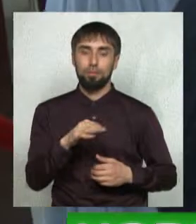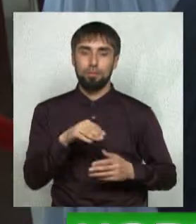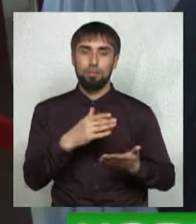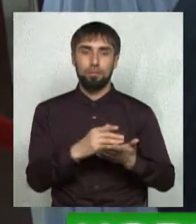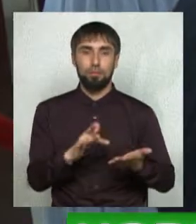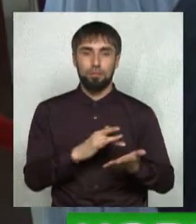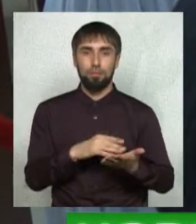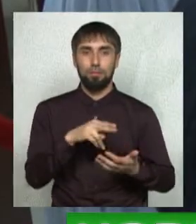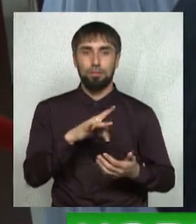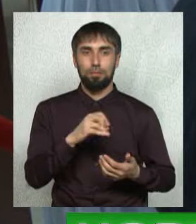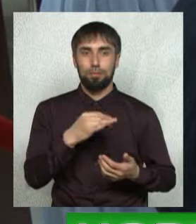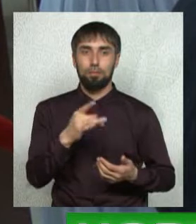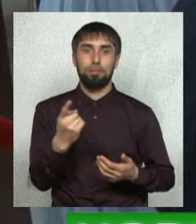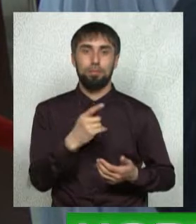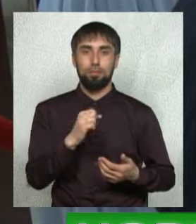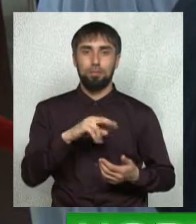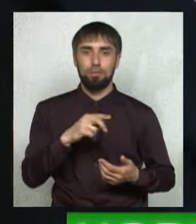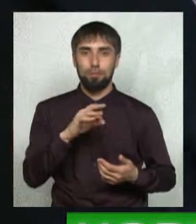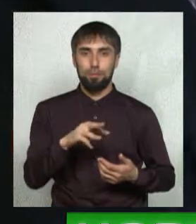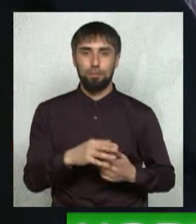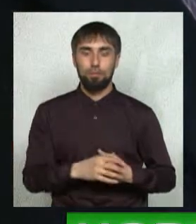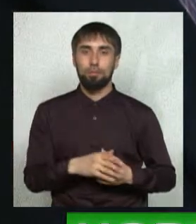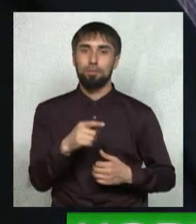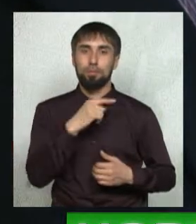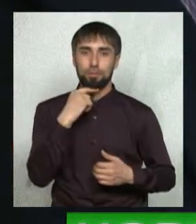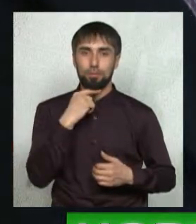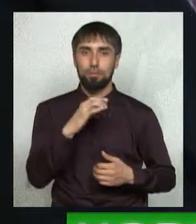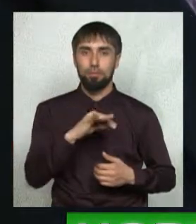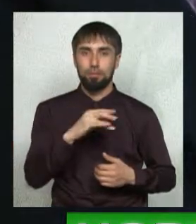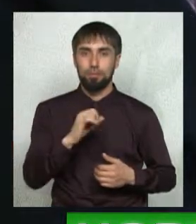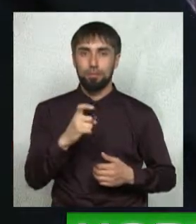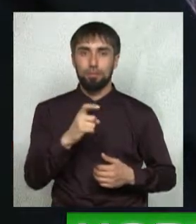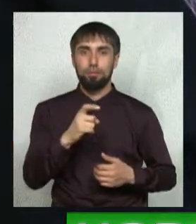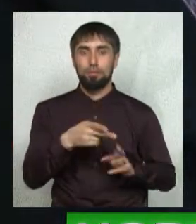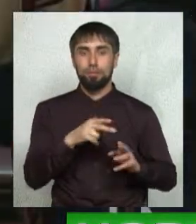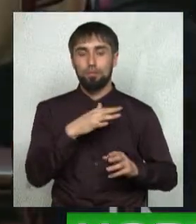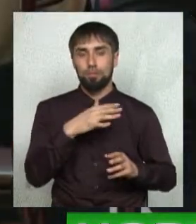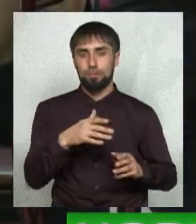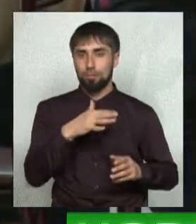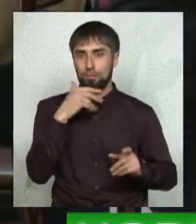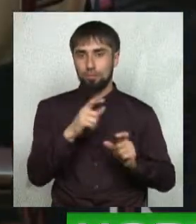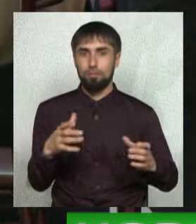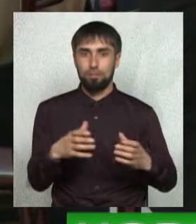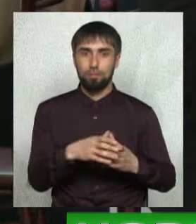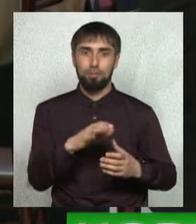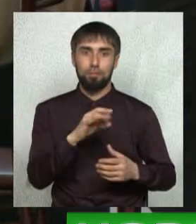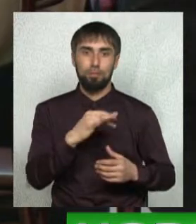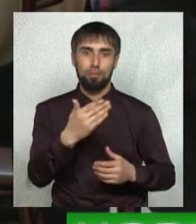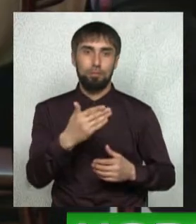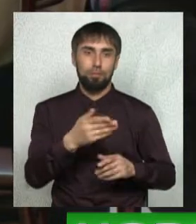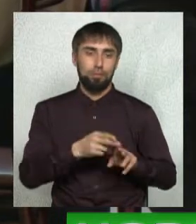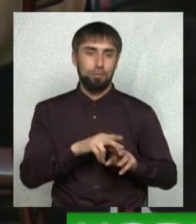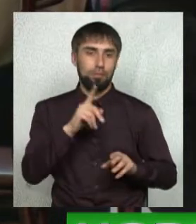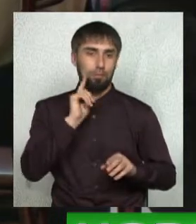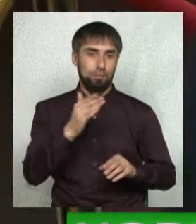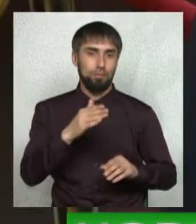книге. Презентация первого альбома изобразительного искусства Ингушетии в стенах музея собрала немало людей. Оценить издание в уютной обстановке